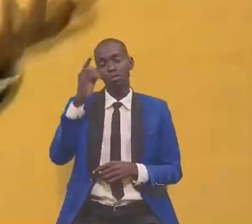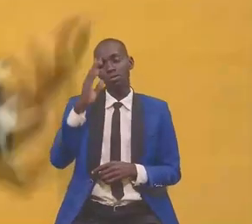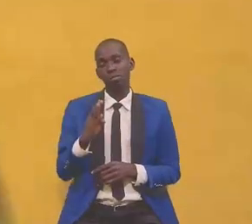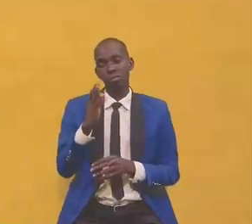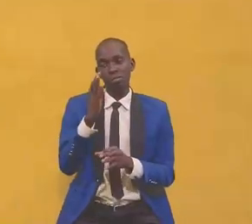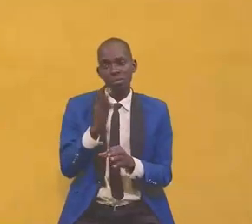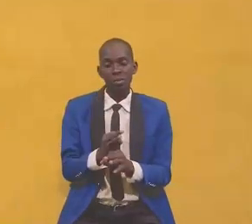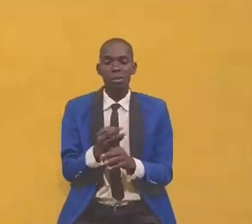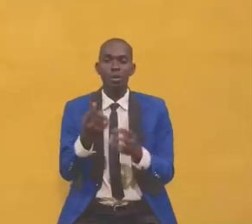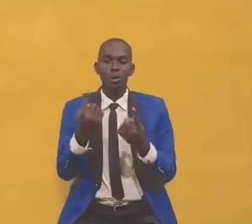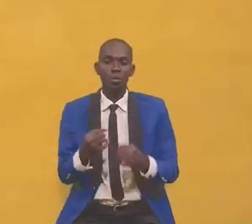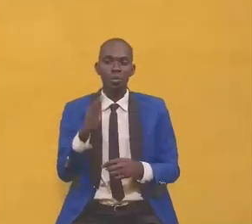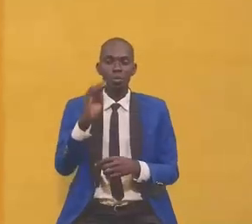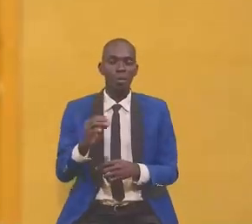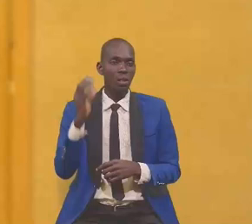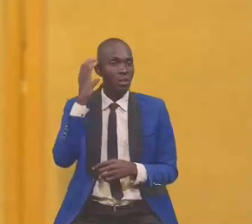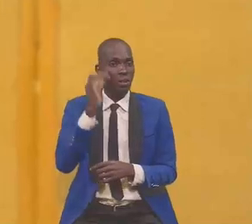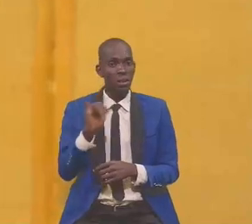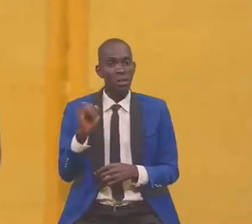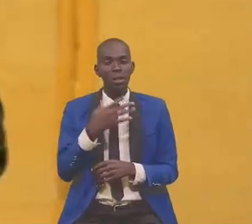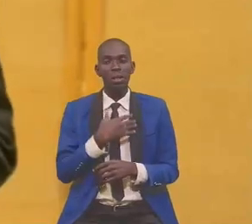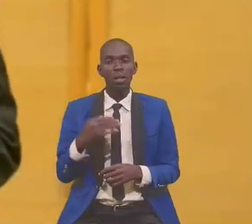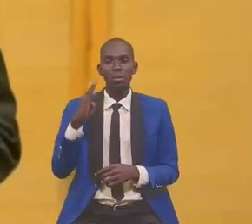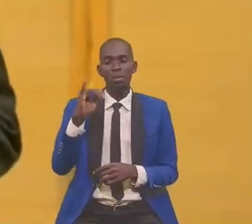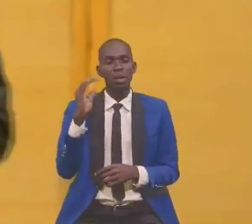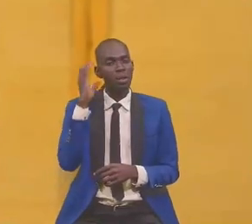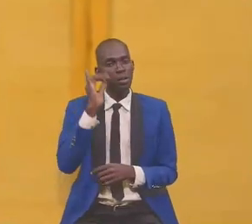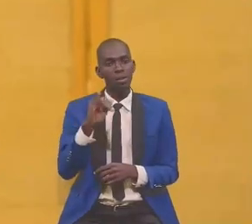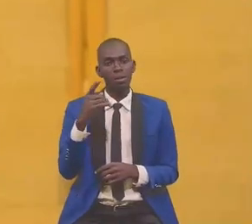entend et ce qu'on entend vient de la parole de Dieu.